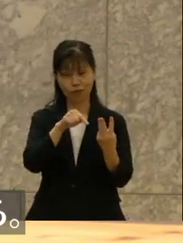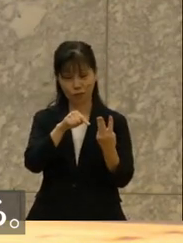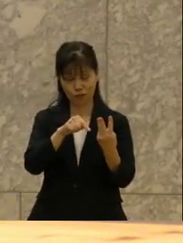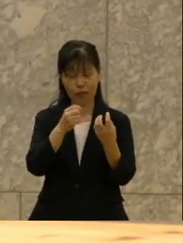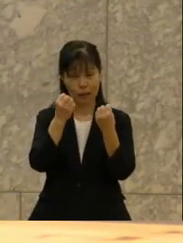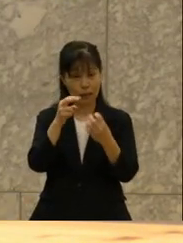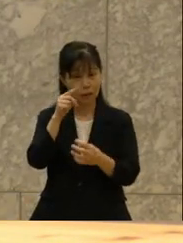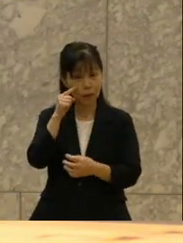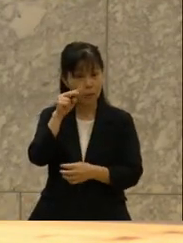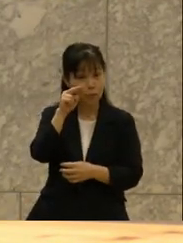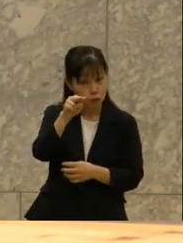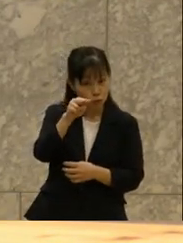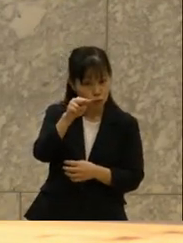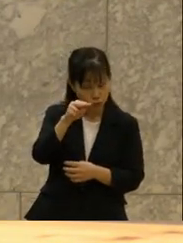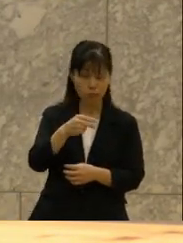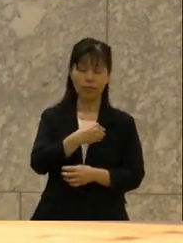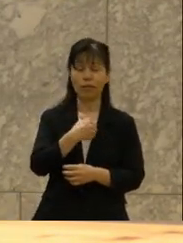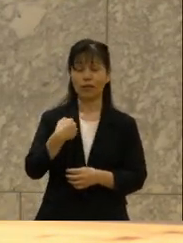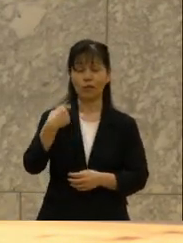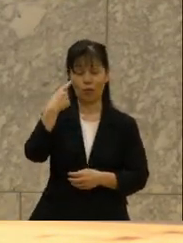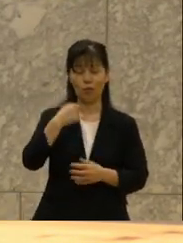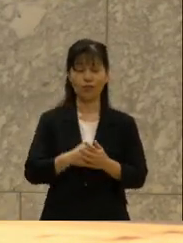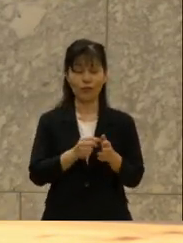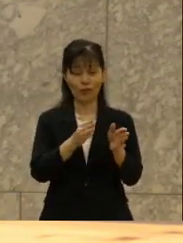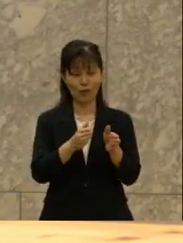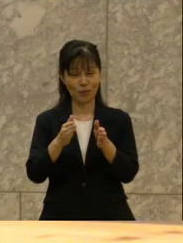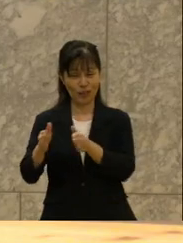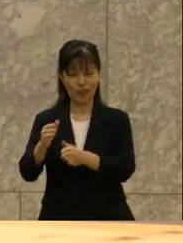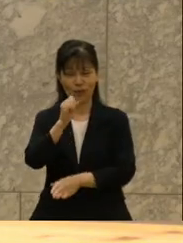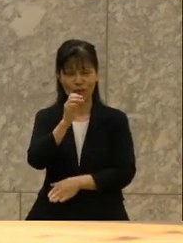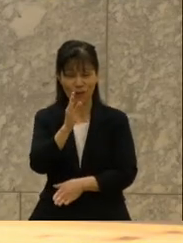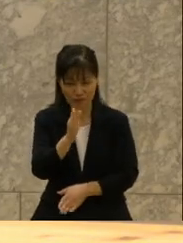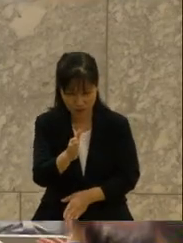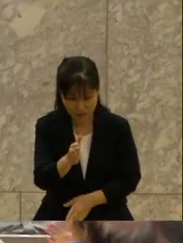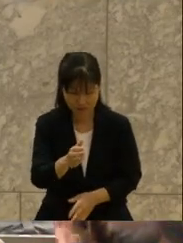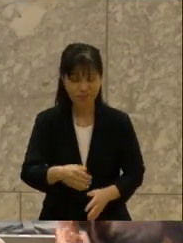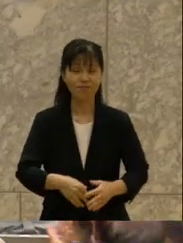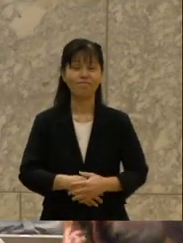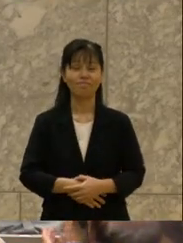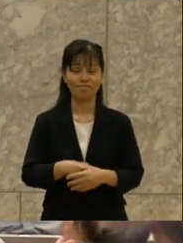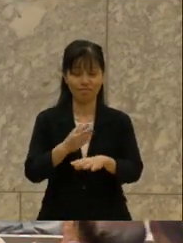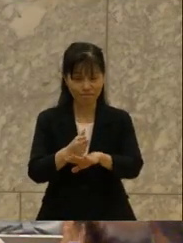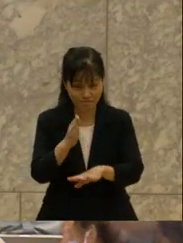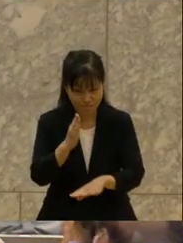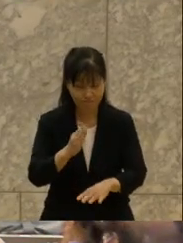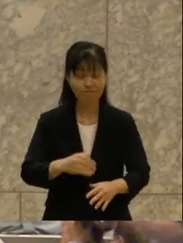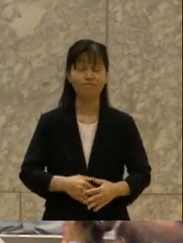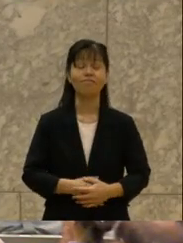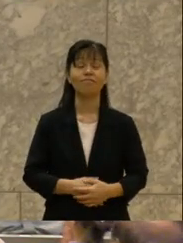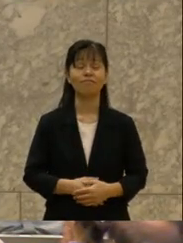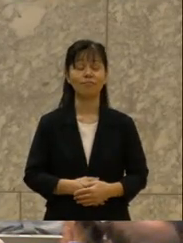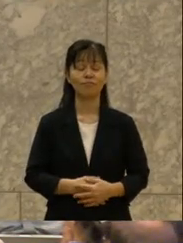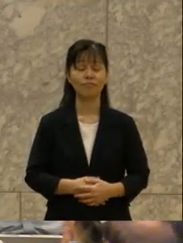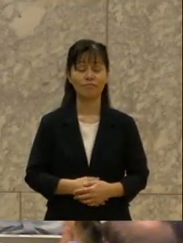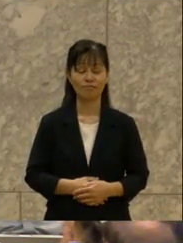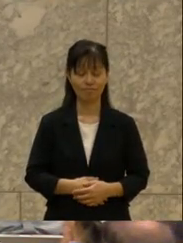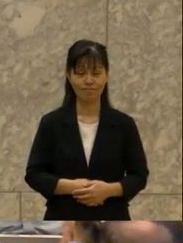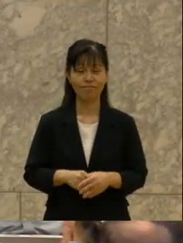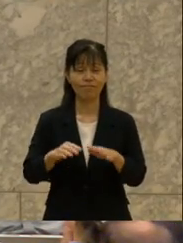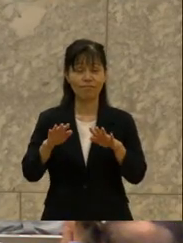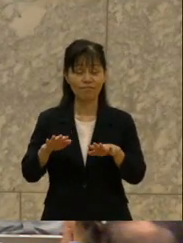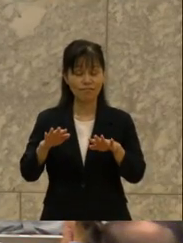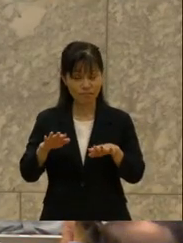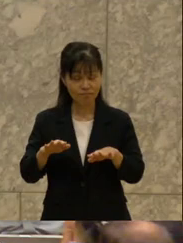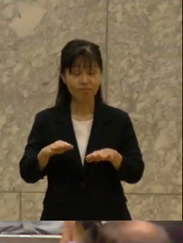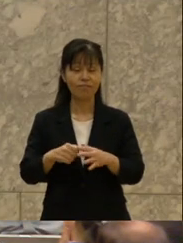目で見える間違いないと思いますご準備をどうぞよろしくお願いしますはいありがとうございました本日はですねあの